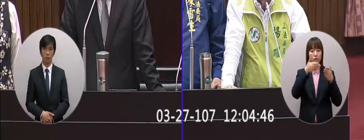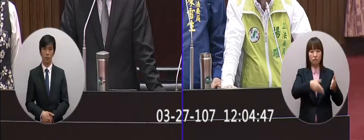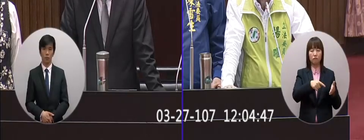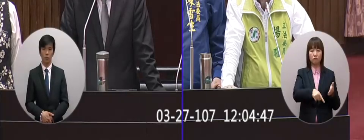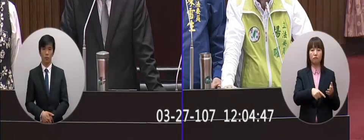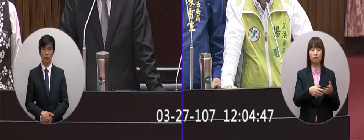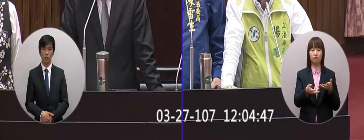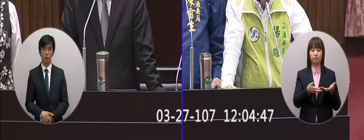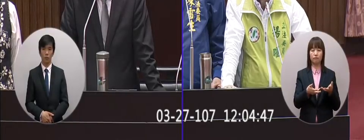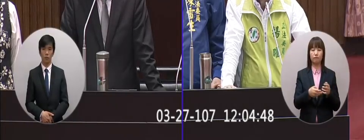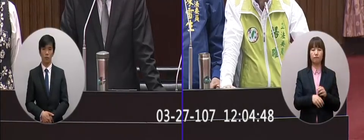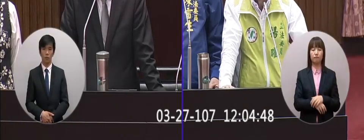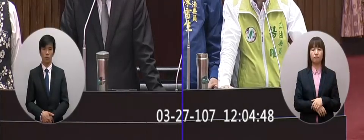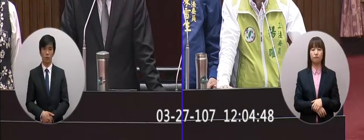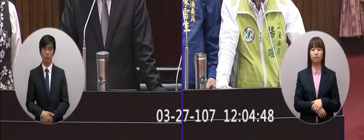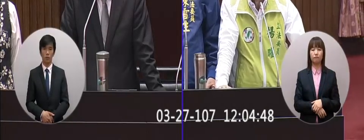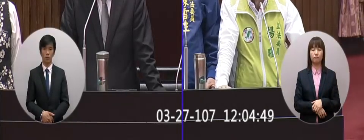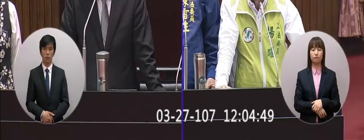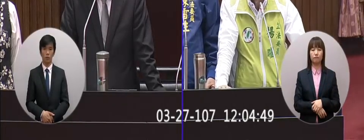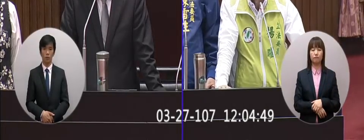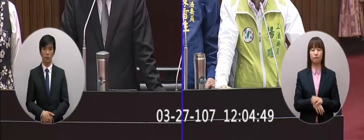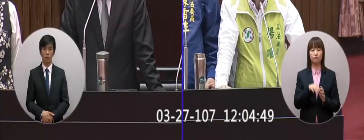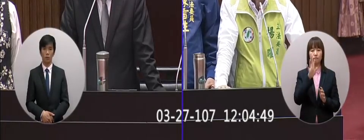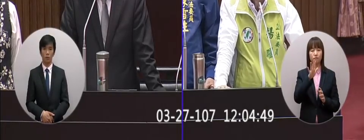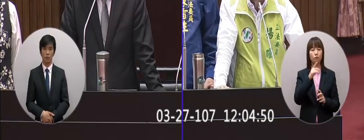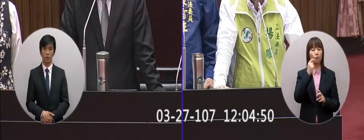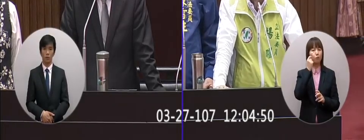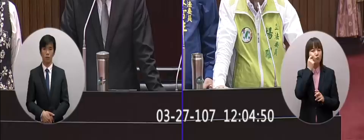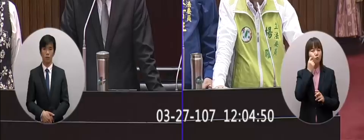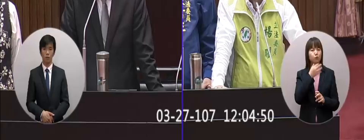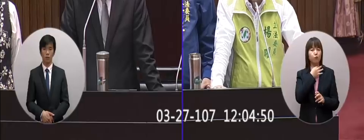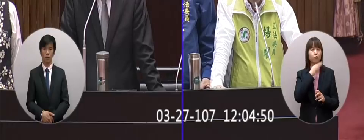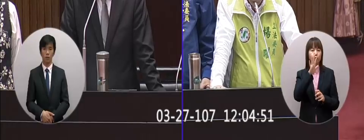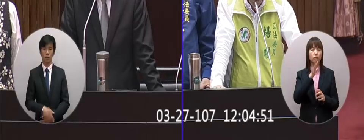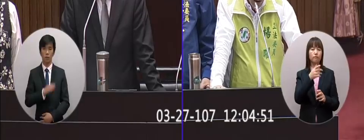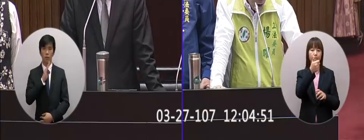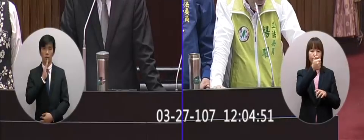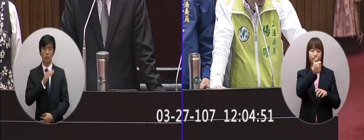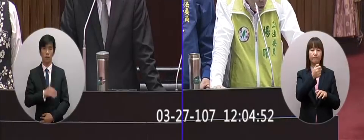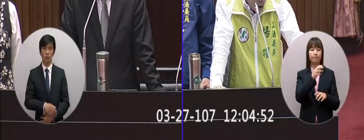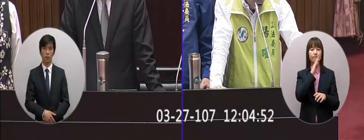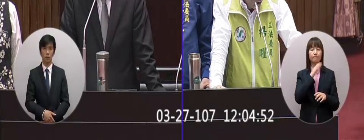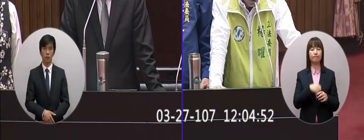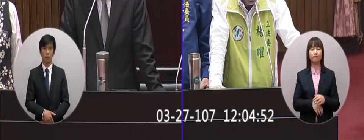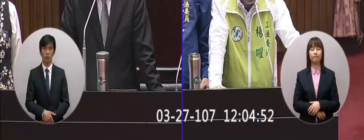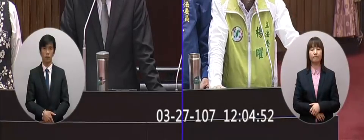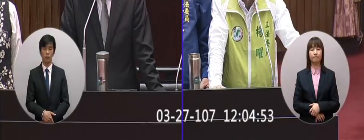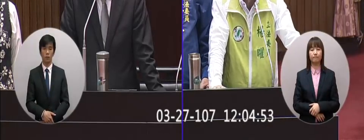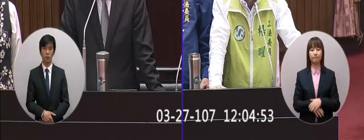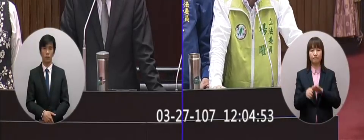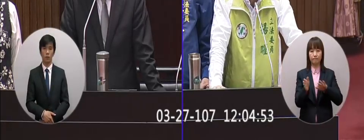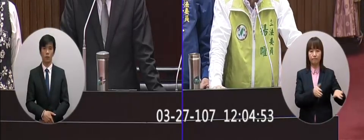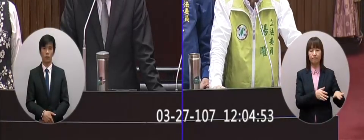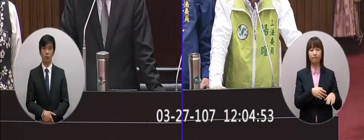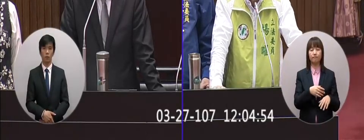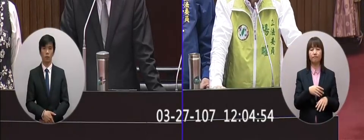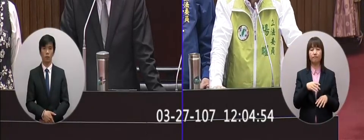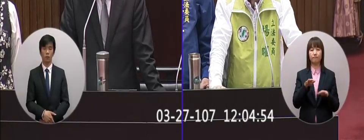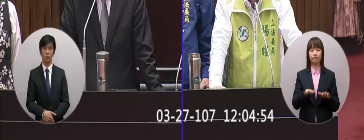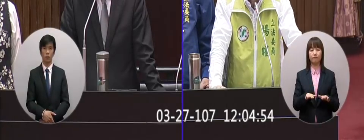分也一直 有一些困难在、 哦、是、啊、 谢谢院长。另外一件事情、哦、就